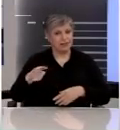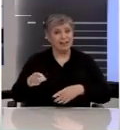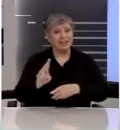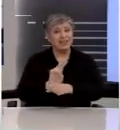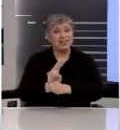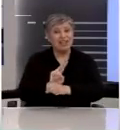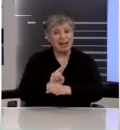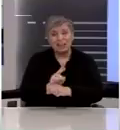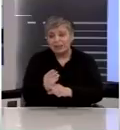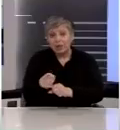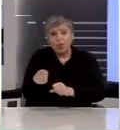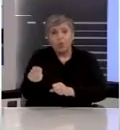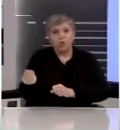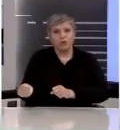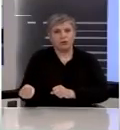είναι αυθεντικό.